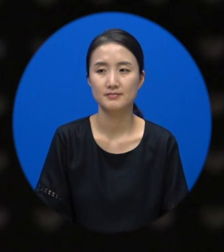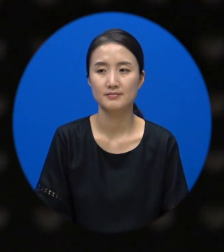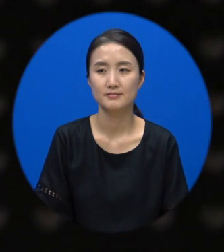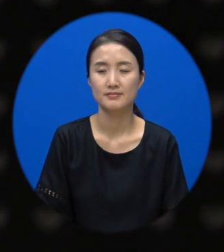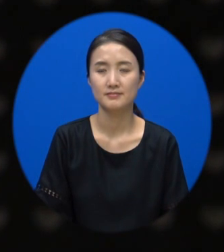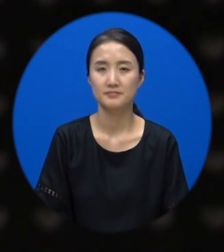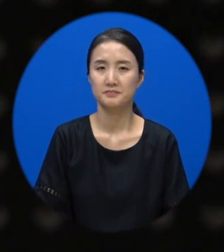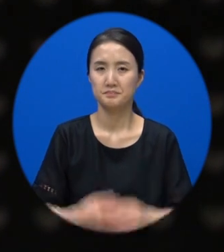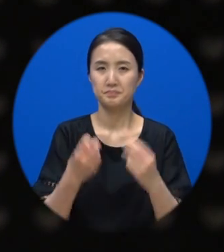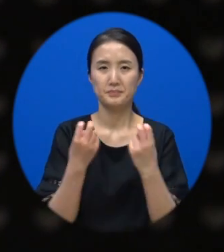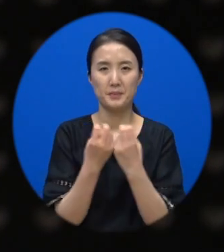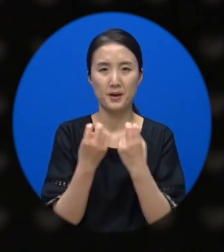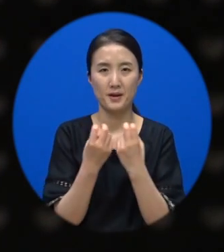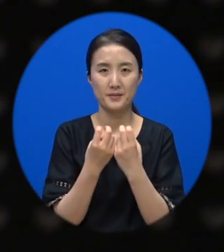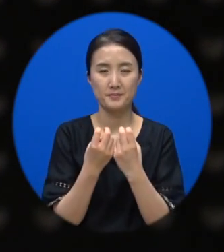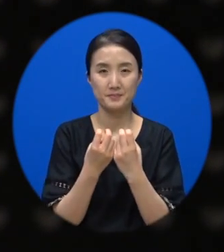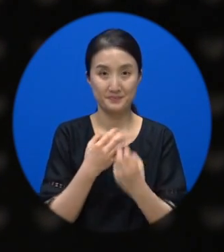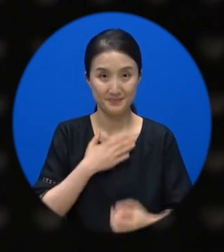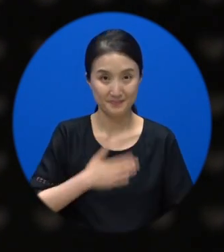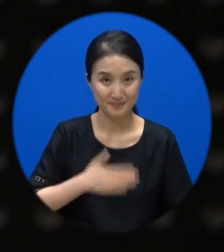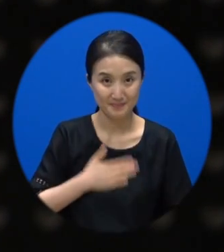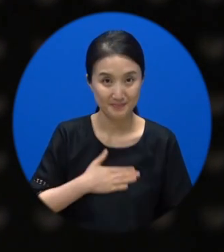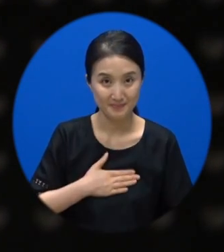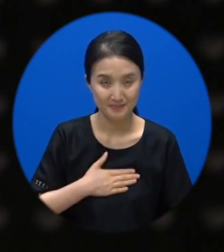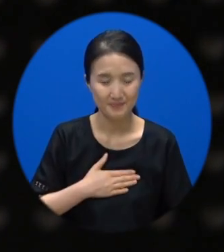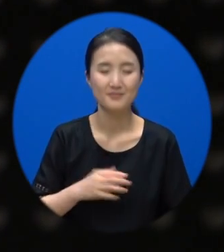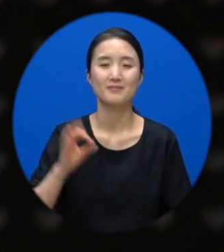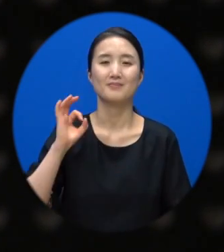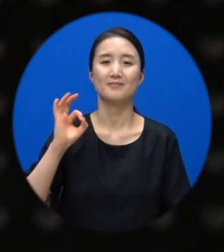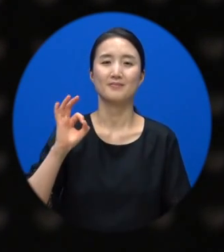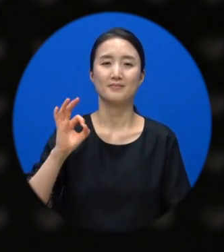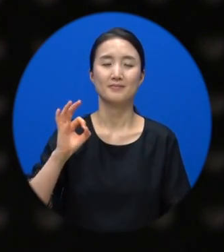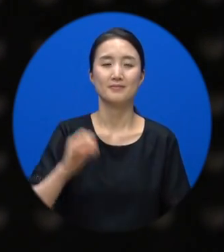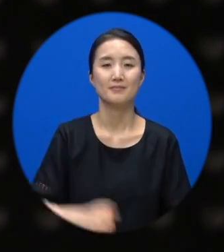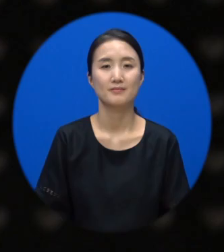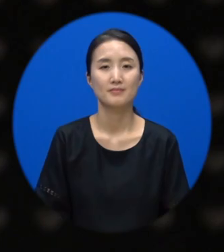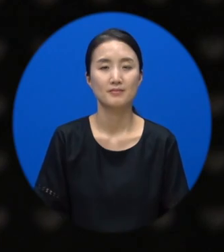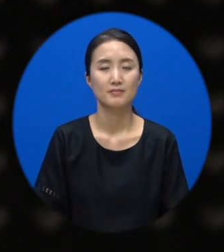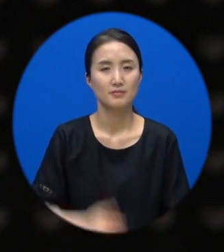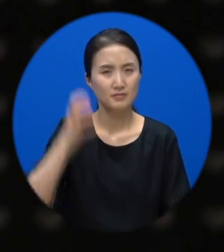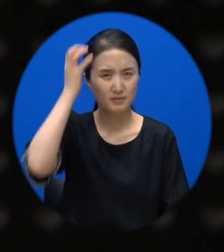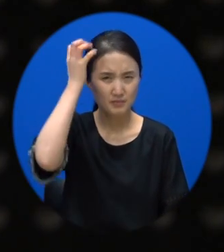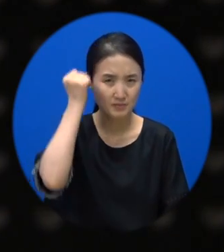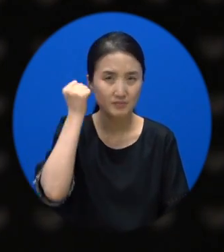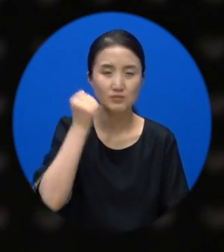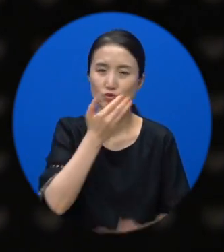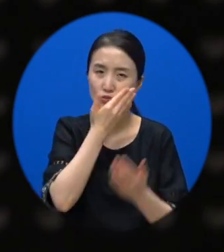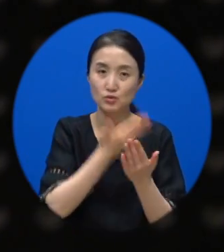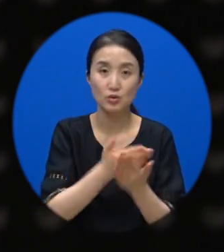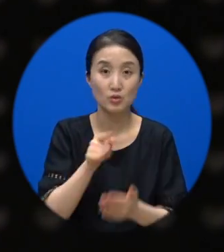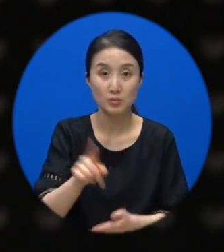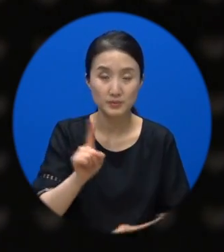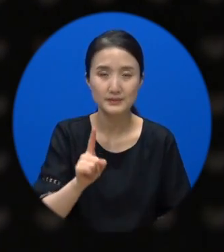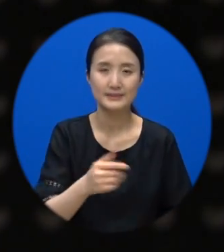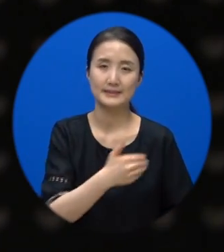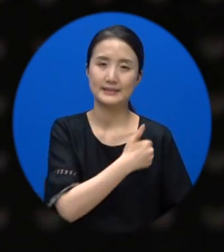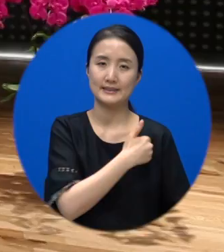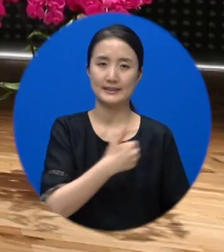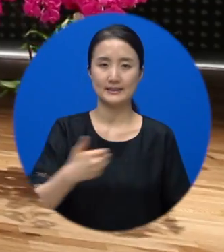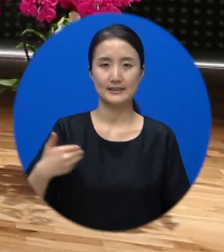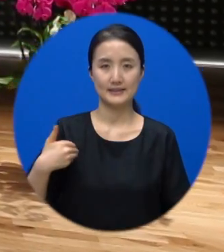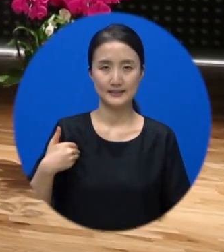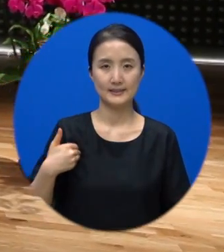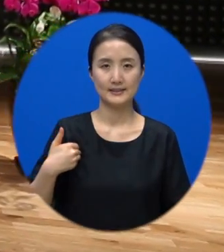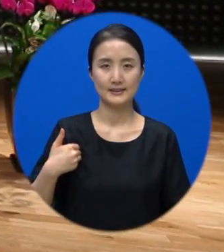이제 우리는 방법을 찾았어요. 여기서 하나의 중요한 개념이 있는데요. 바로 자신감이에요.